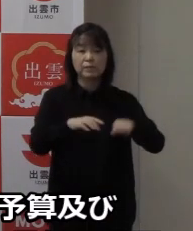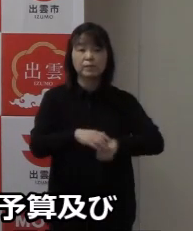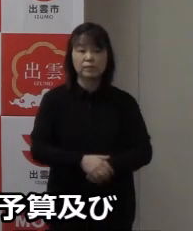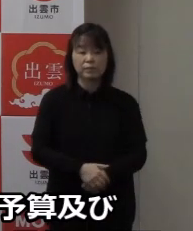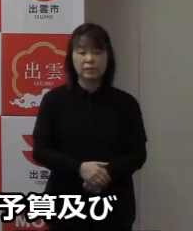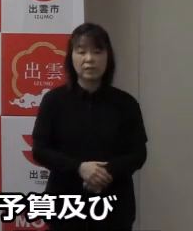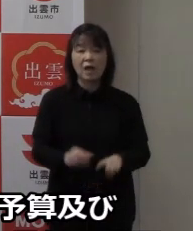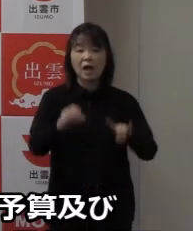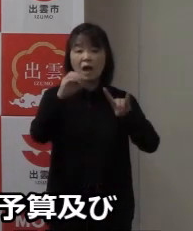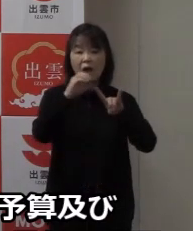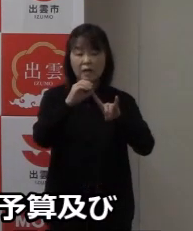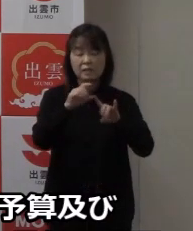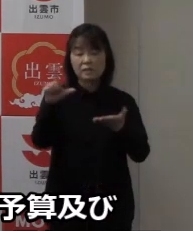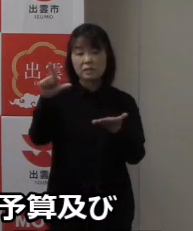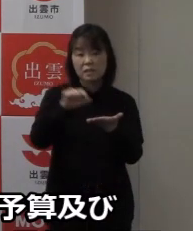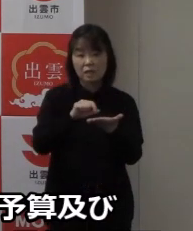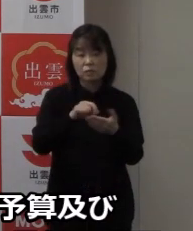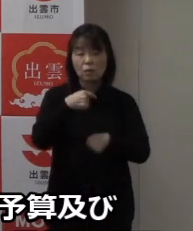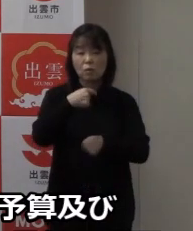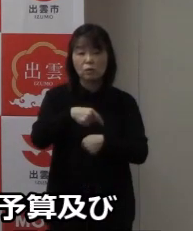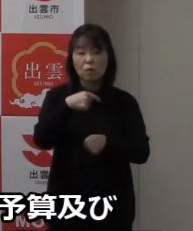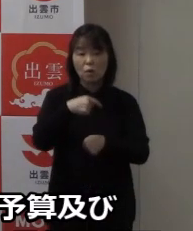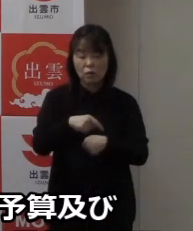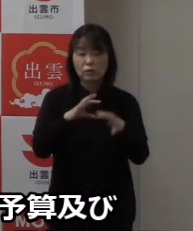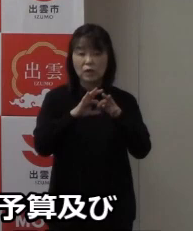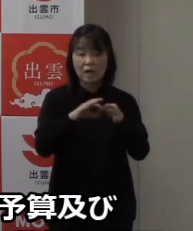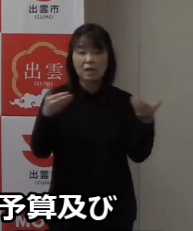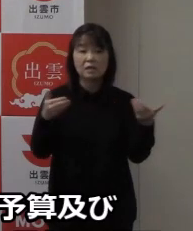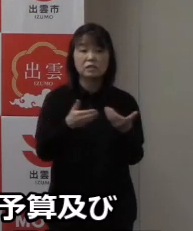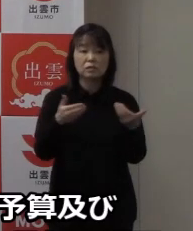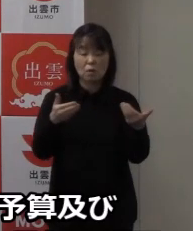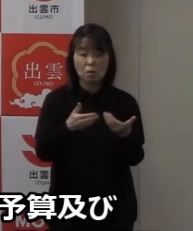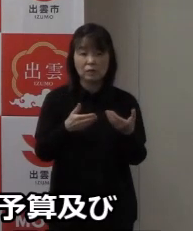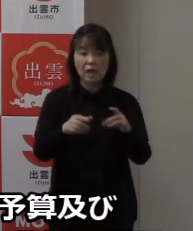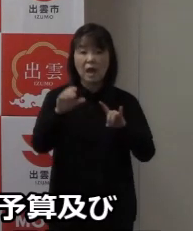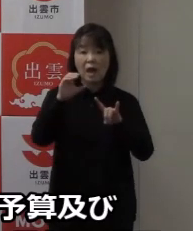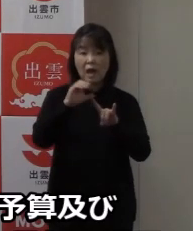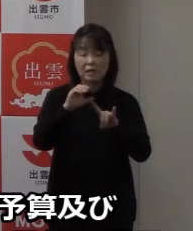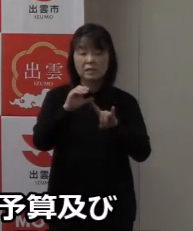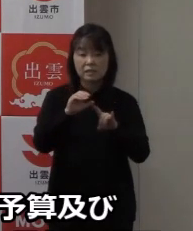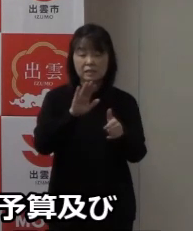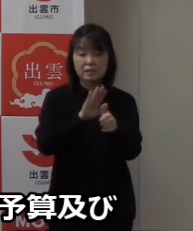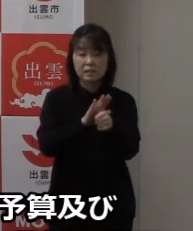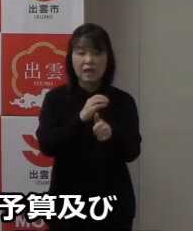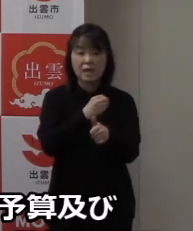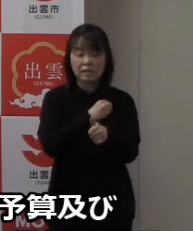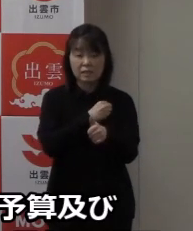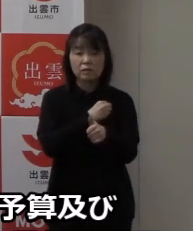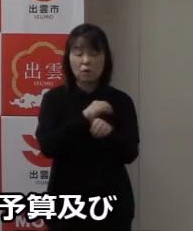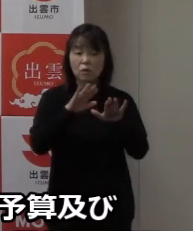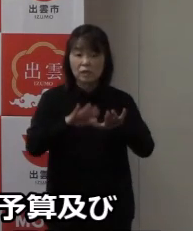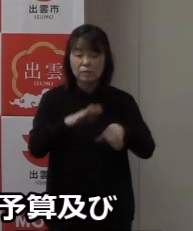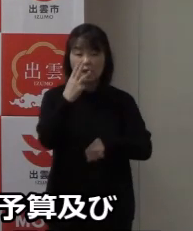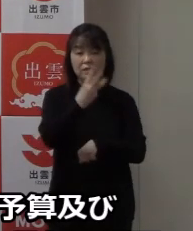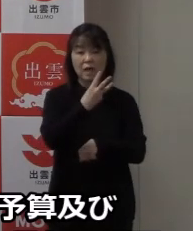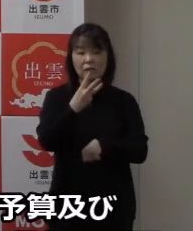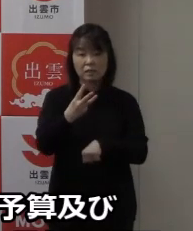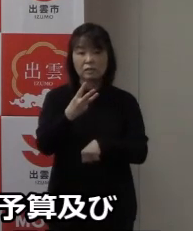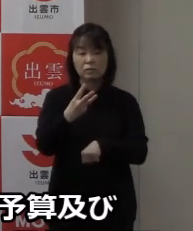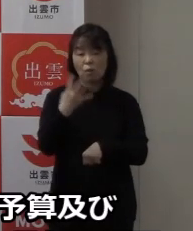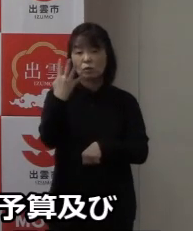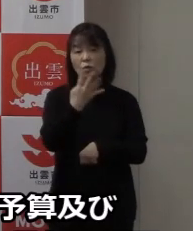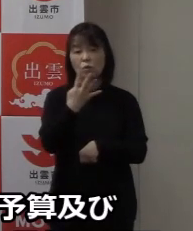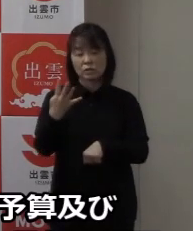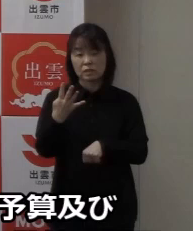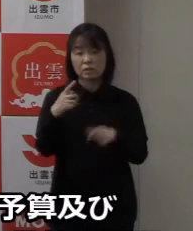活用教育関連事業ということで ICT 支援員を現在3名でありますけども1名増員して業務委託